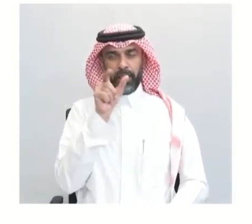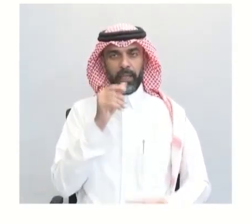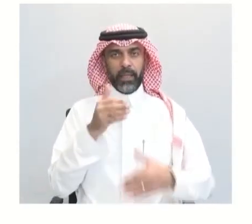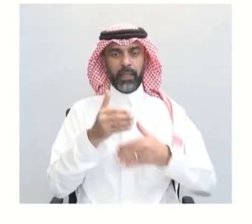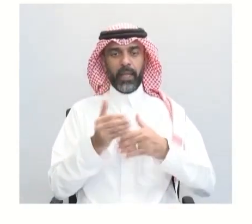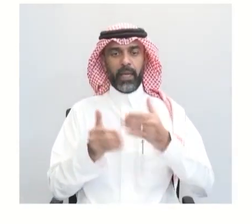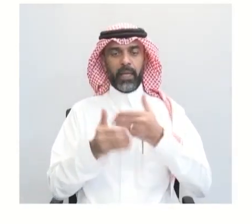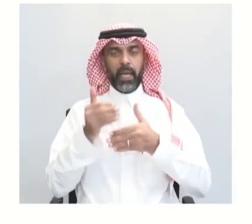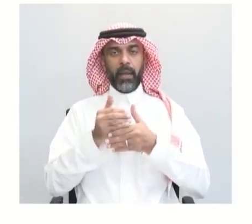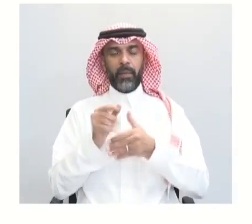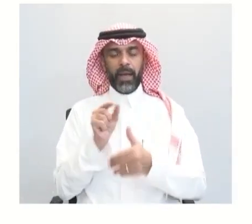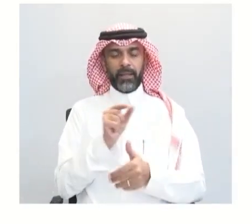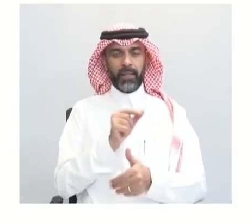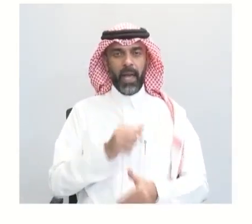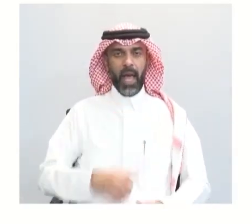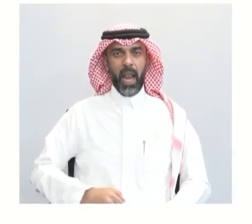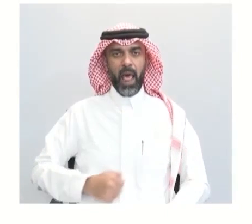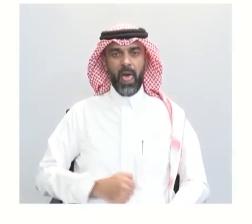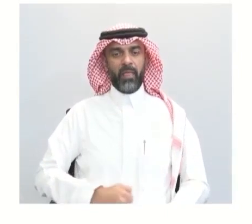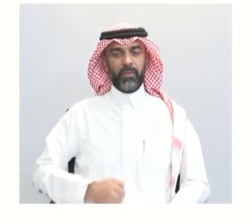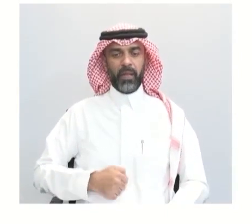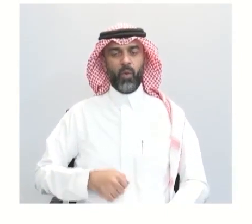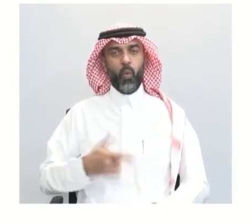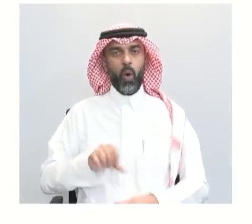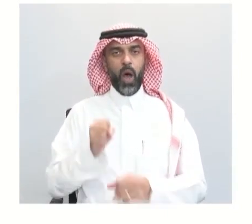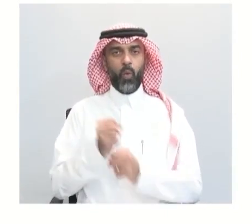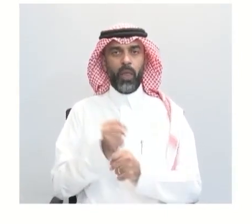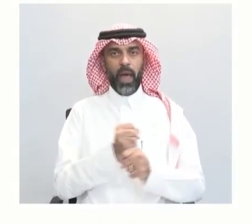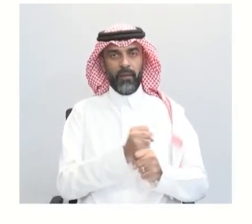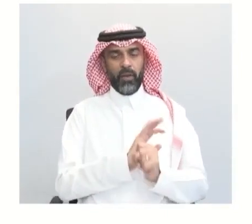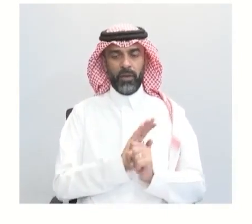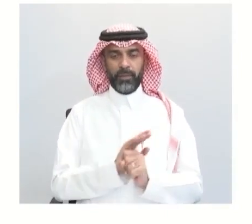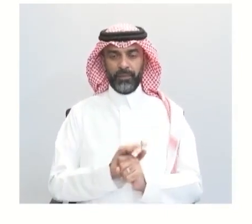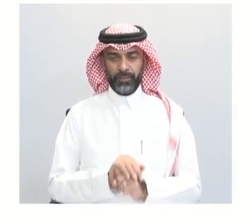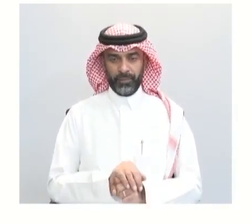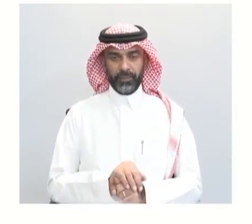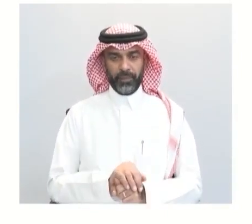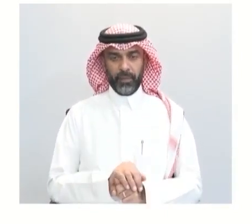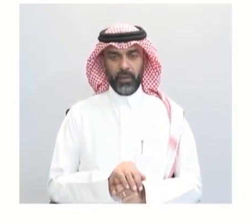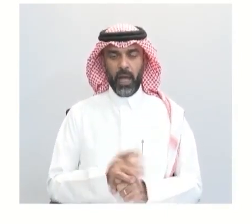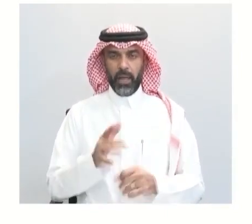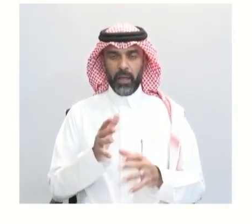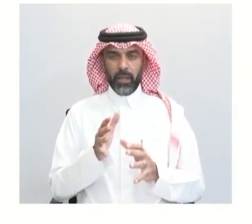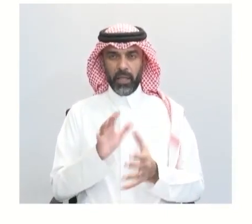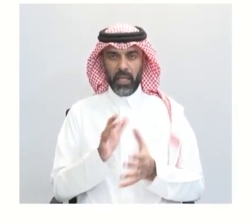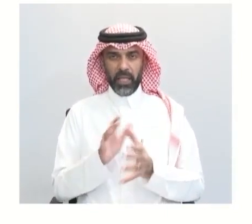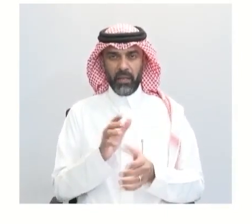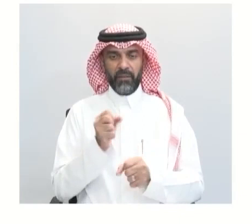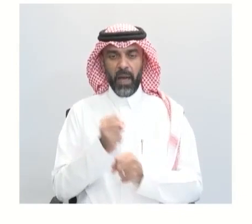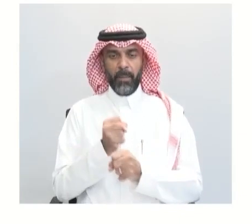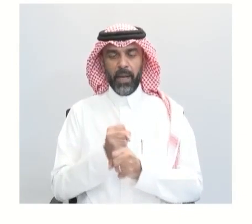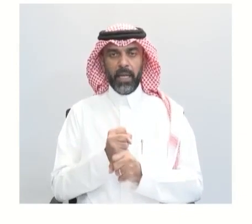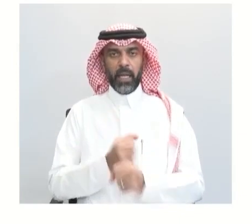وتحددي تركيب اجزاء الجهاز الهضمي ووظائفها ايضا تص وتصفي